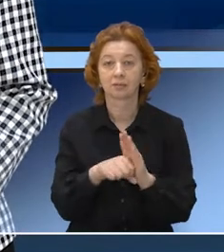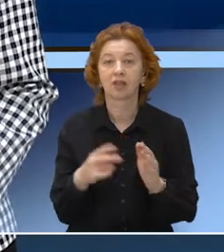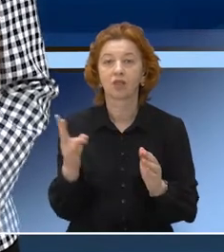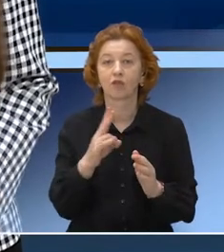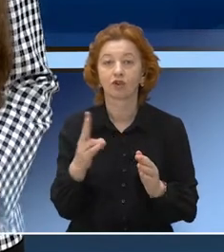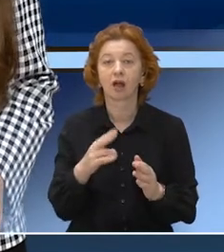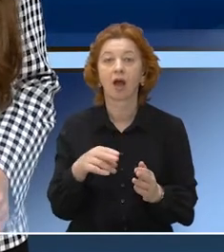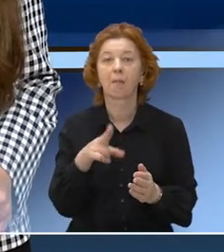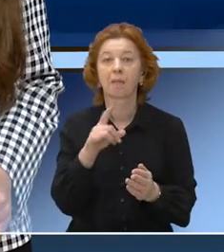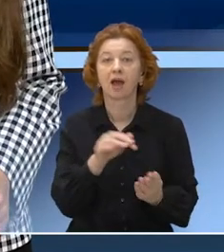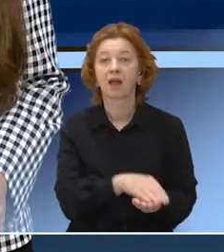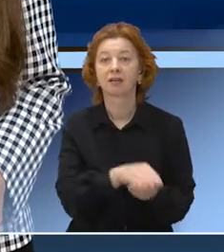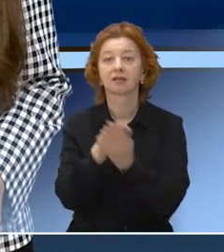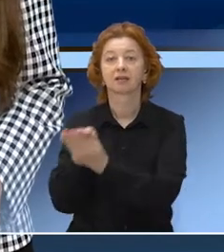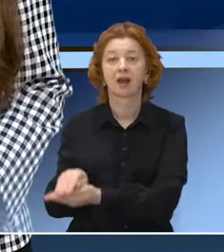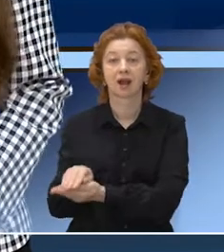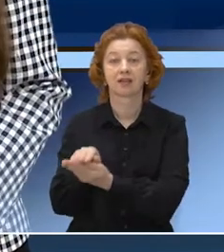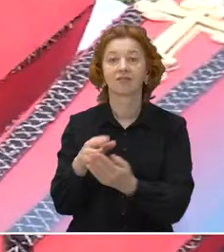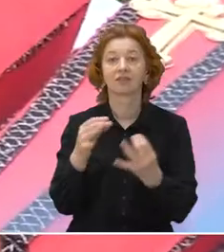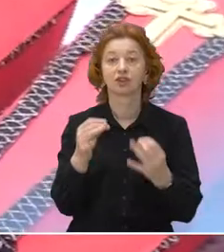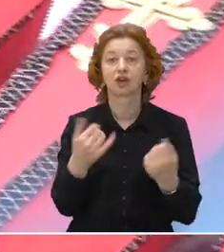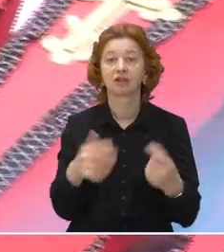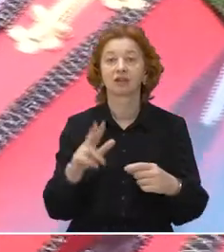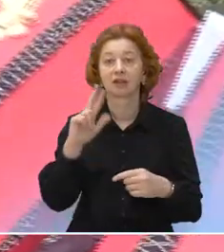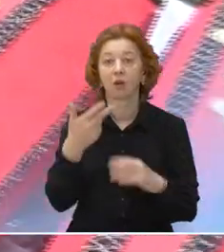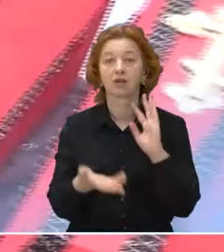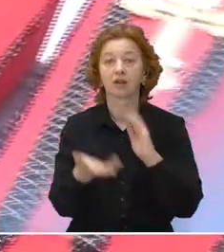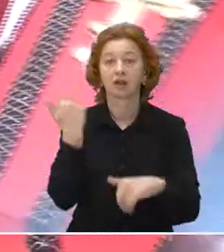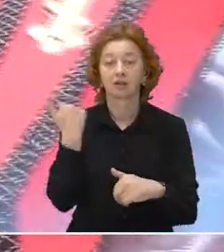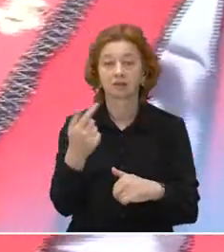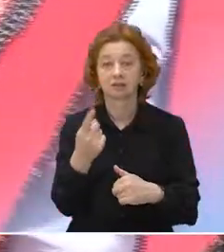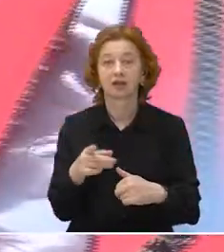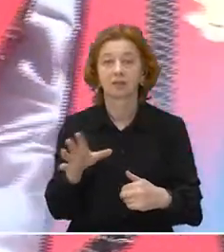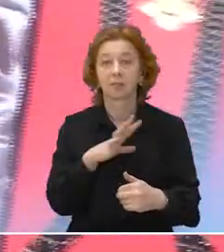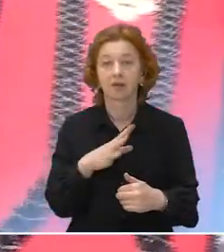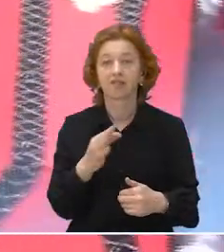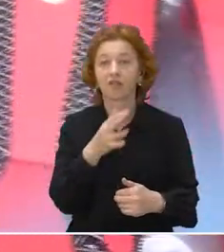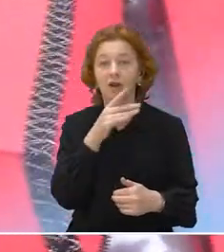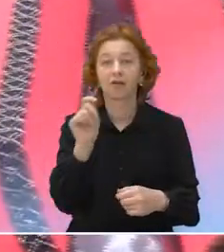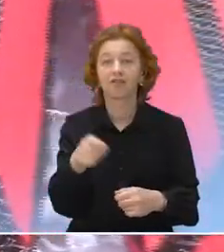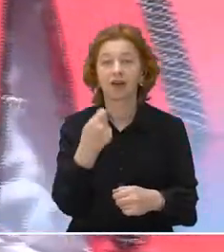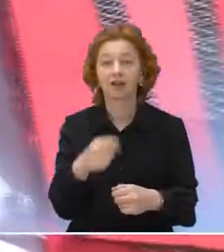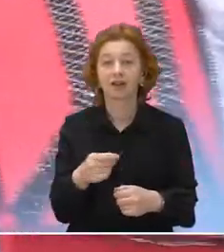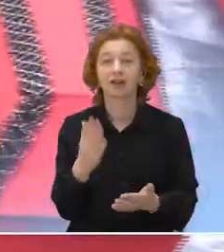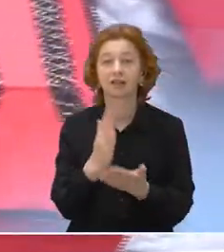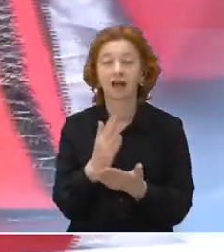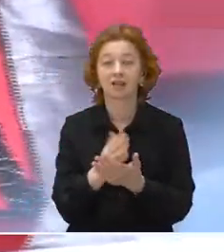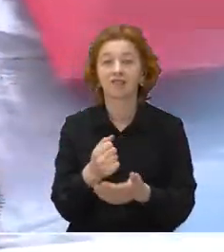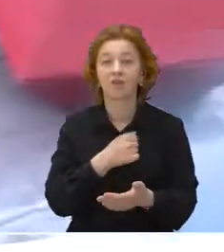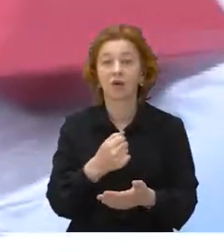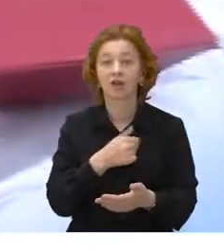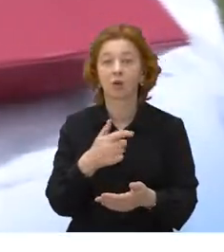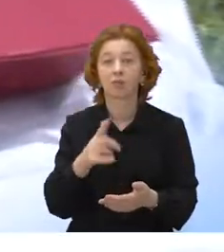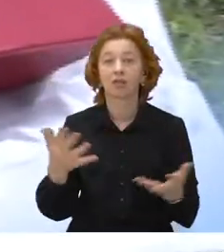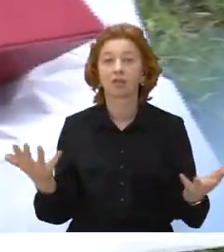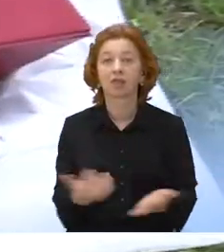Новошахтинске состоялось перезахоронение останков героев. 3 года назад в Новошахтинске, в поселке Горького, где во время войны располагался военный